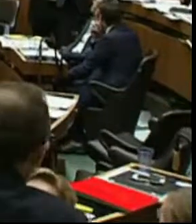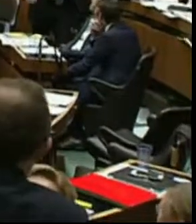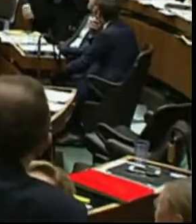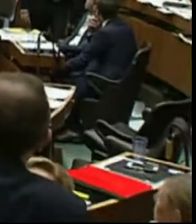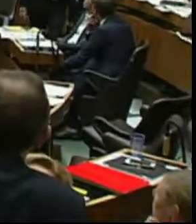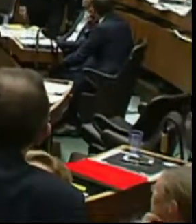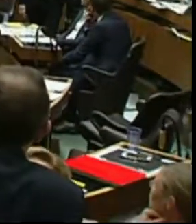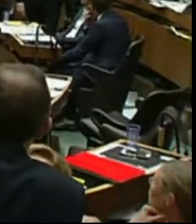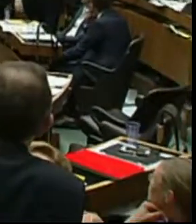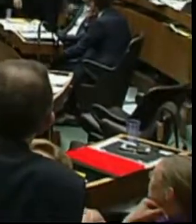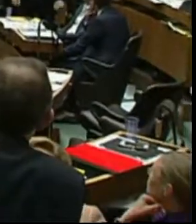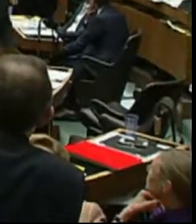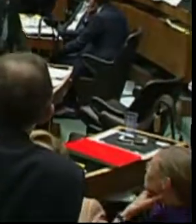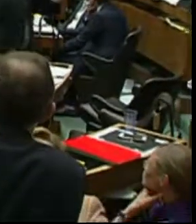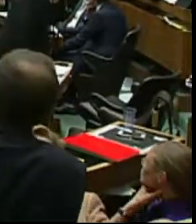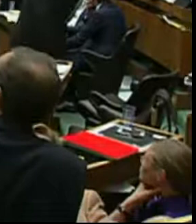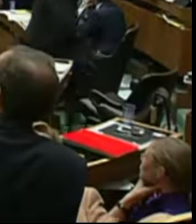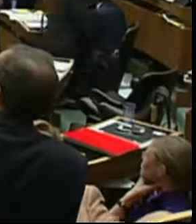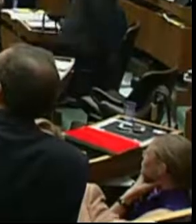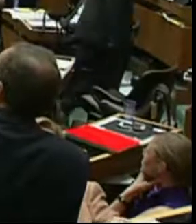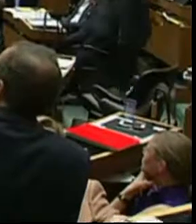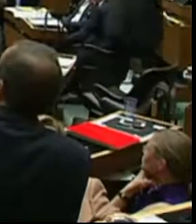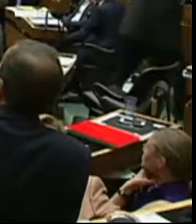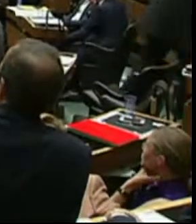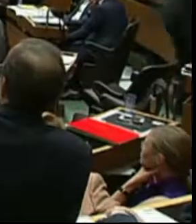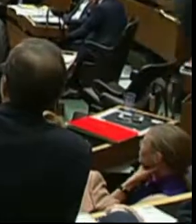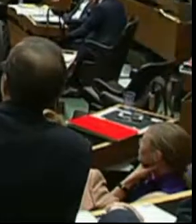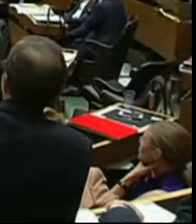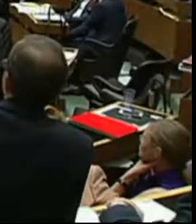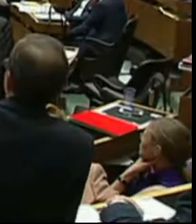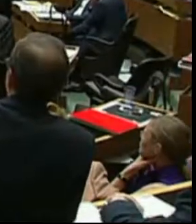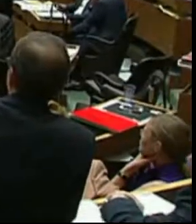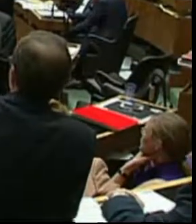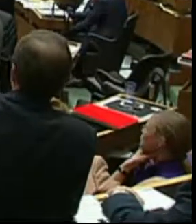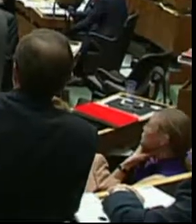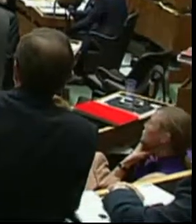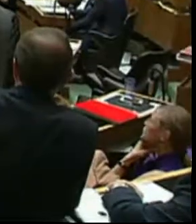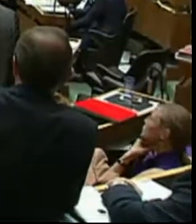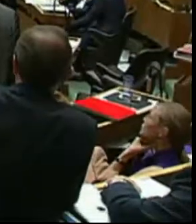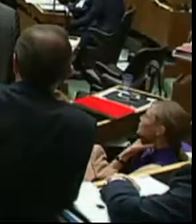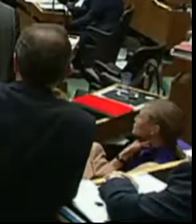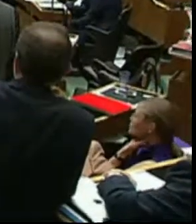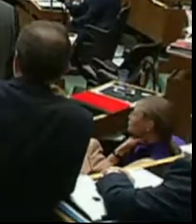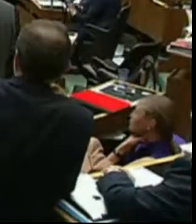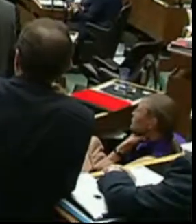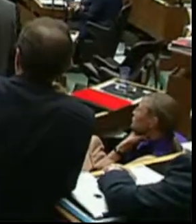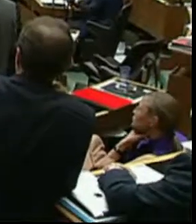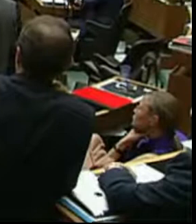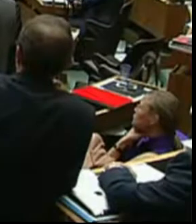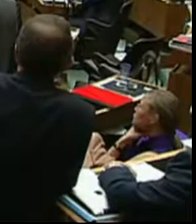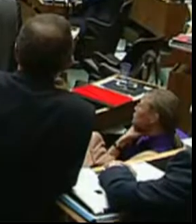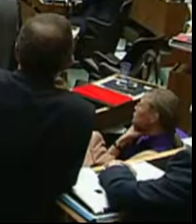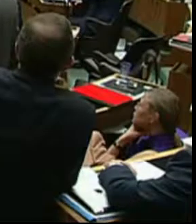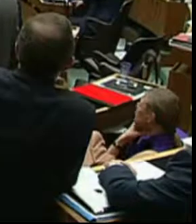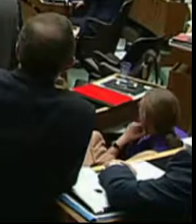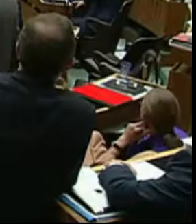Endergebnis dieser namentlichen Abstimmung wird nun in Kürze vom zweiten Präsidenten des Nationalrats, der die Sitzung gleich wieder aufnehmen wird, verkündet